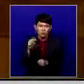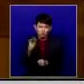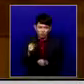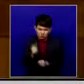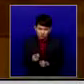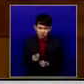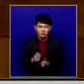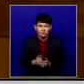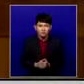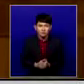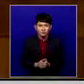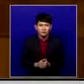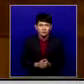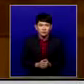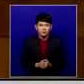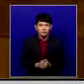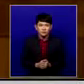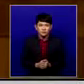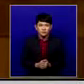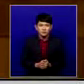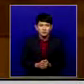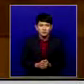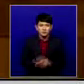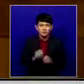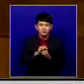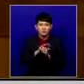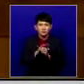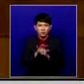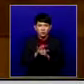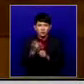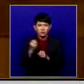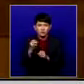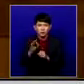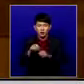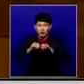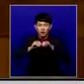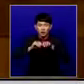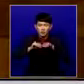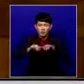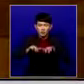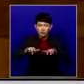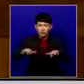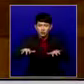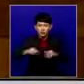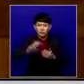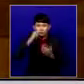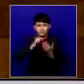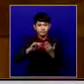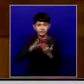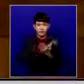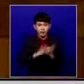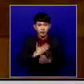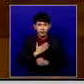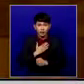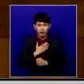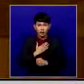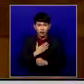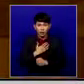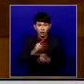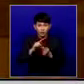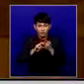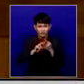ตอนที่ไวรัสนี้เริ่มระบาด ประเทศไทยเนี่ยอยู่อันดับสูงอันดับที่